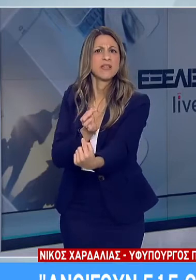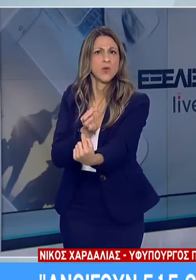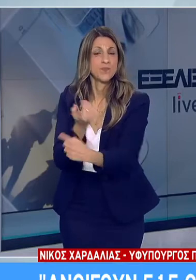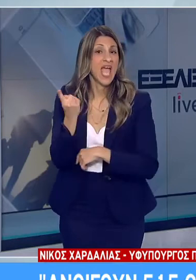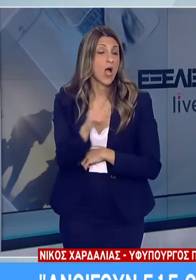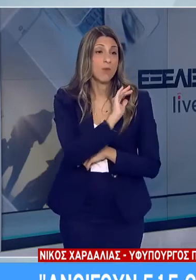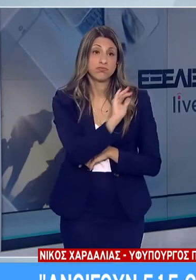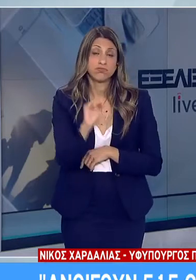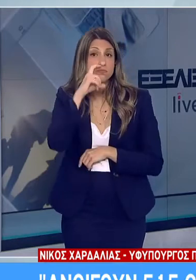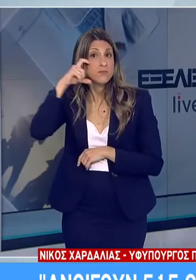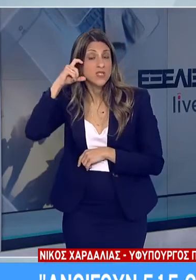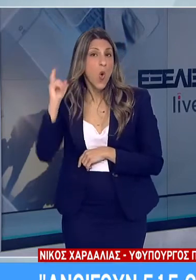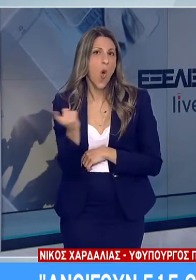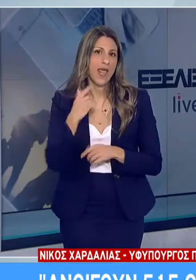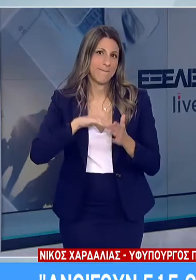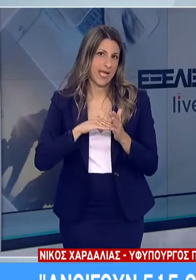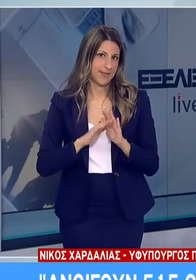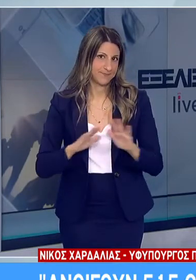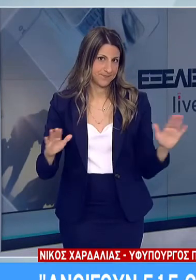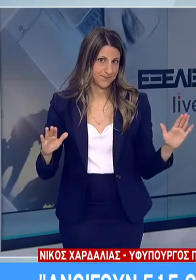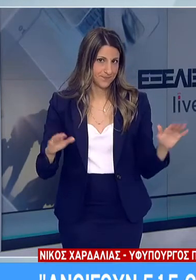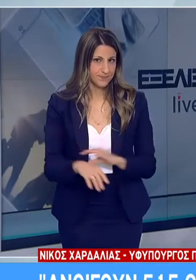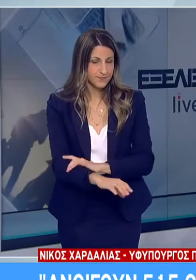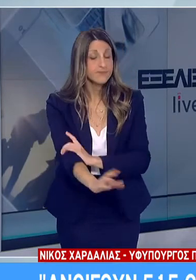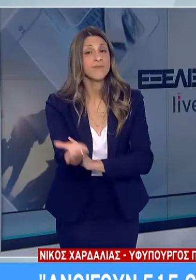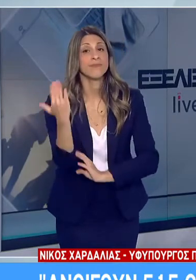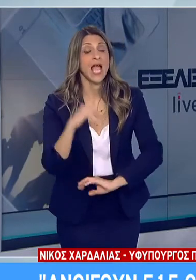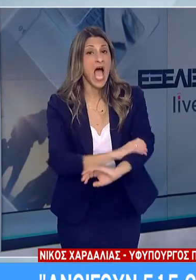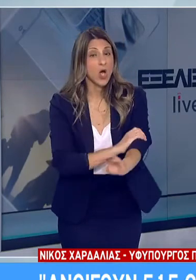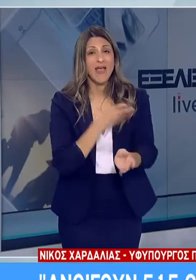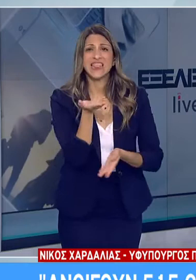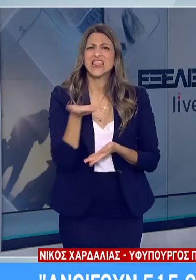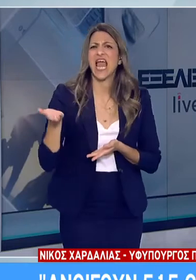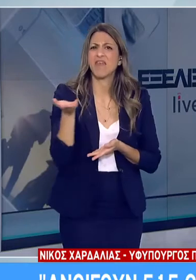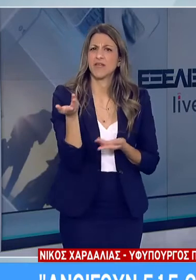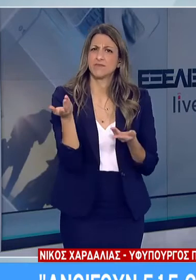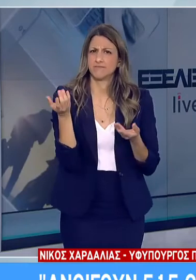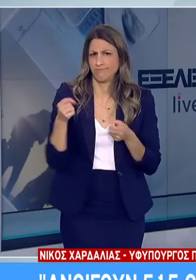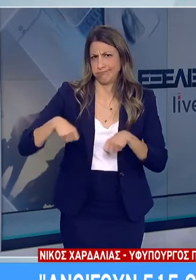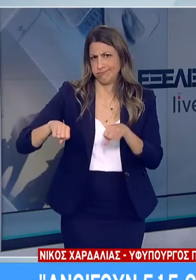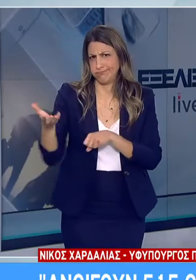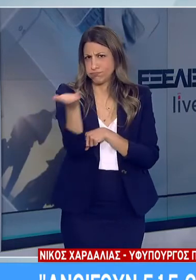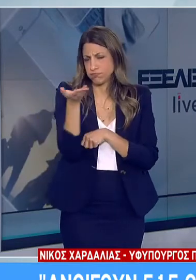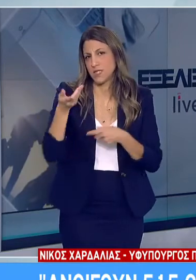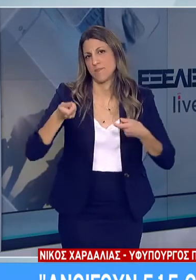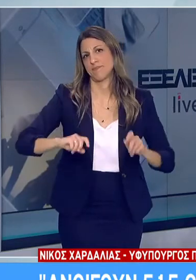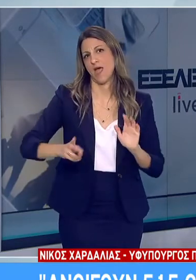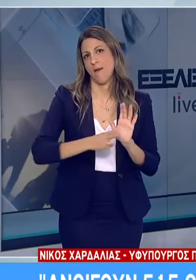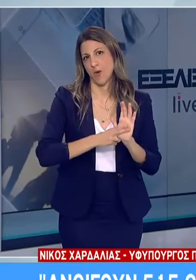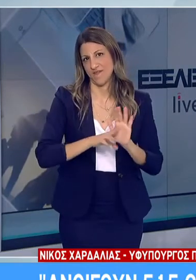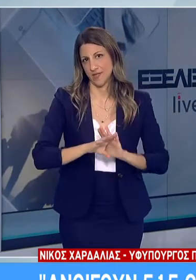χρήση μάσκας από τους εργαζομένους. Στα σημεία αυτά απαγορεύεται το delivery. Σχετικά με την τήρηση των κανόνων υγιεινής,